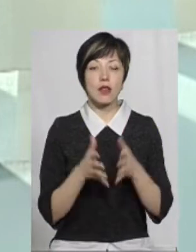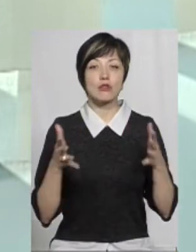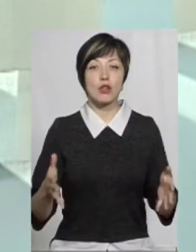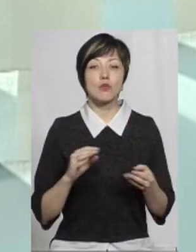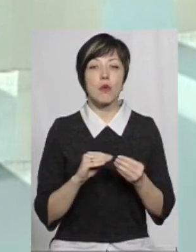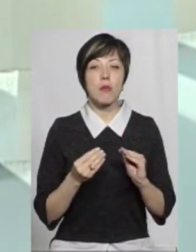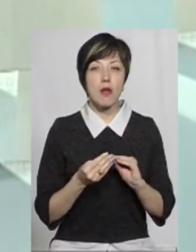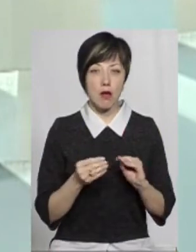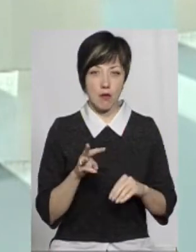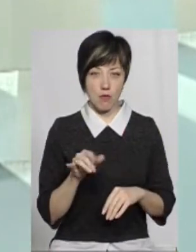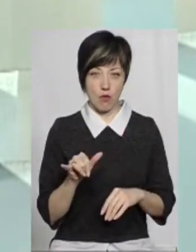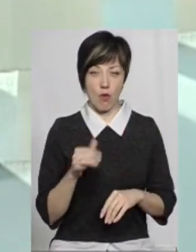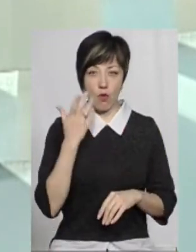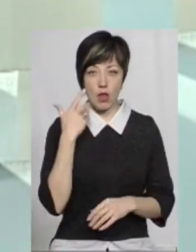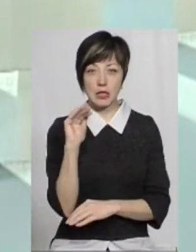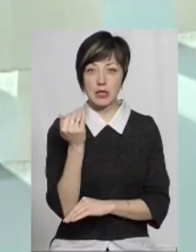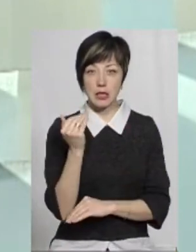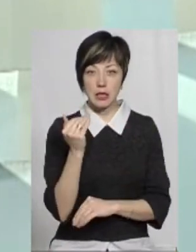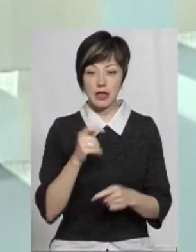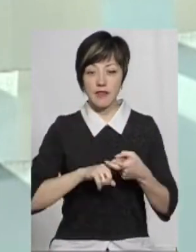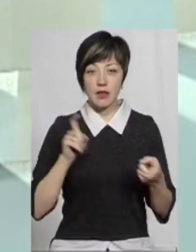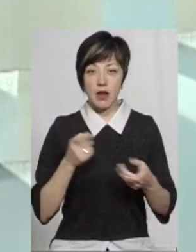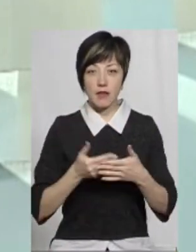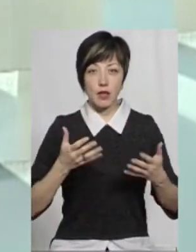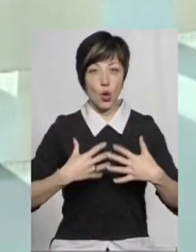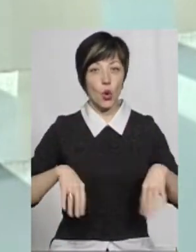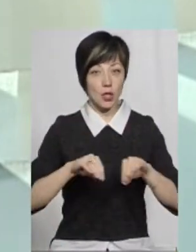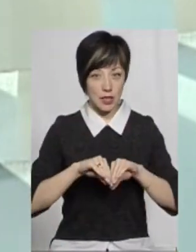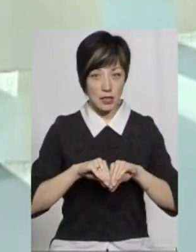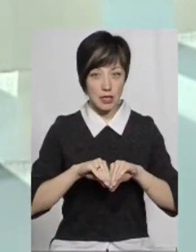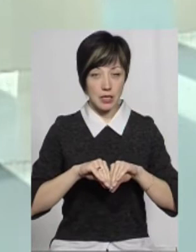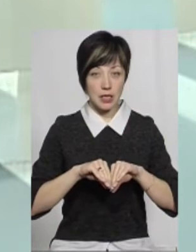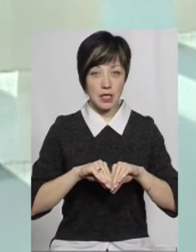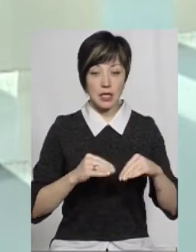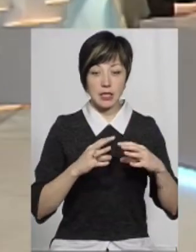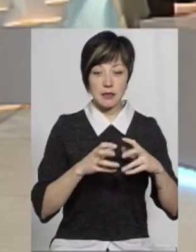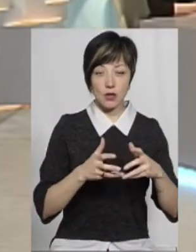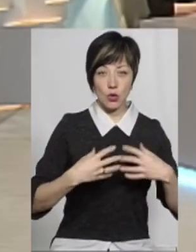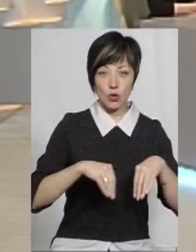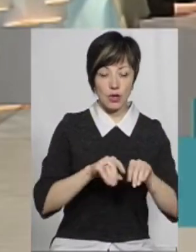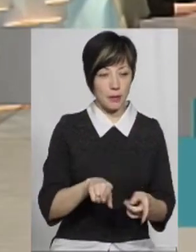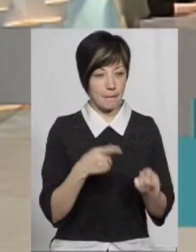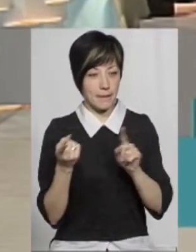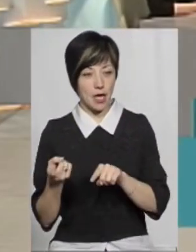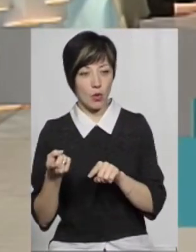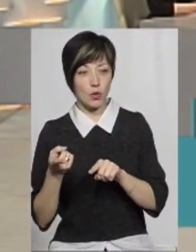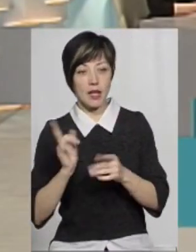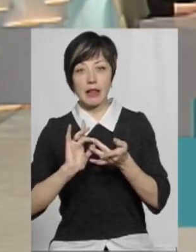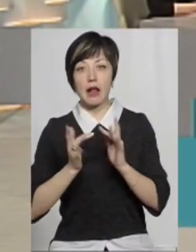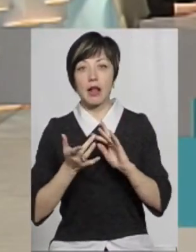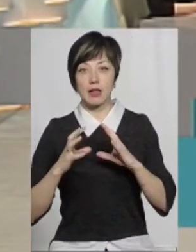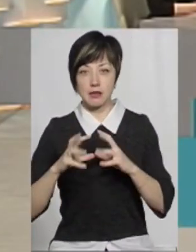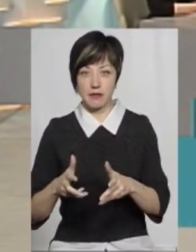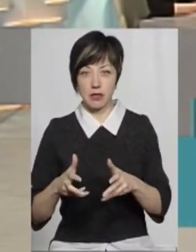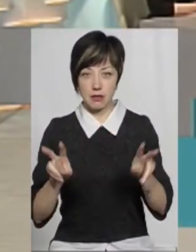величезну проблему, коли дитина відривається від родини, і зі світу родини переходить в віртуальний